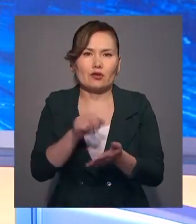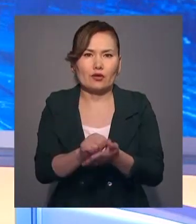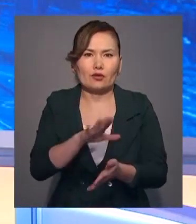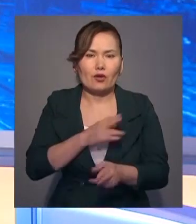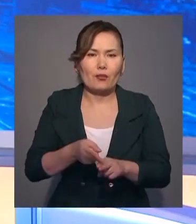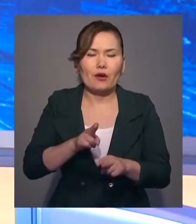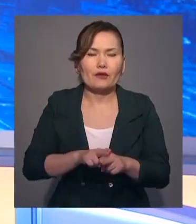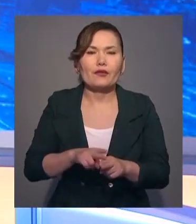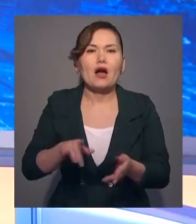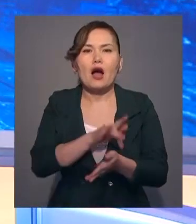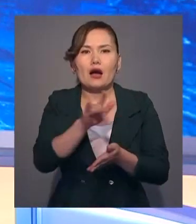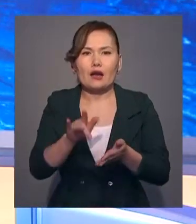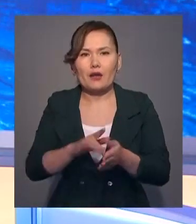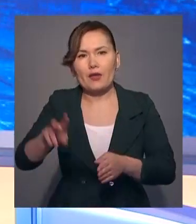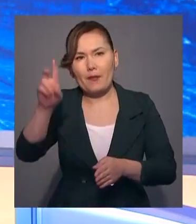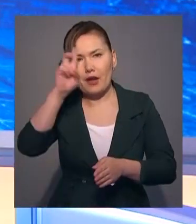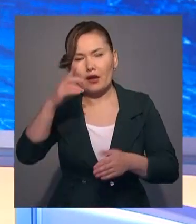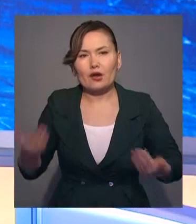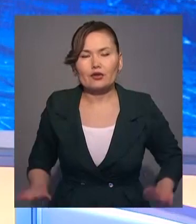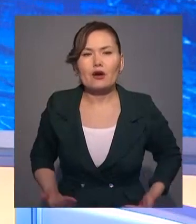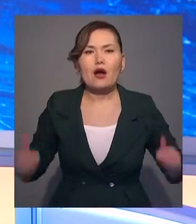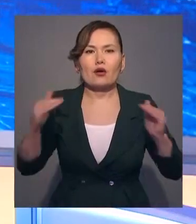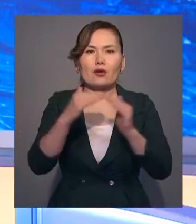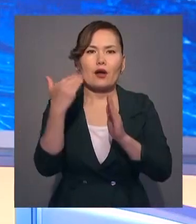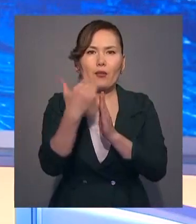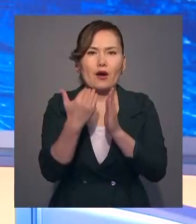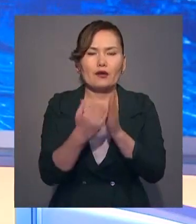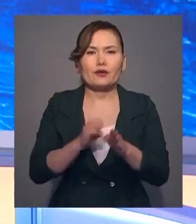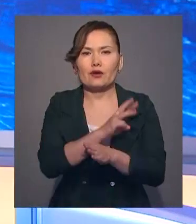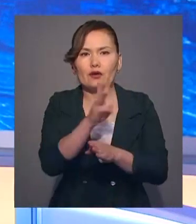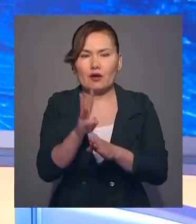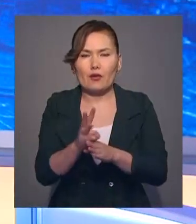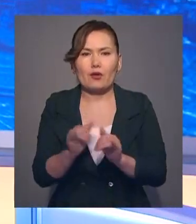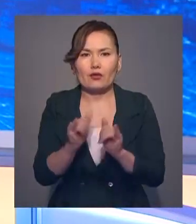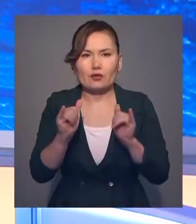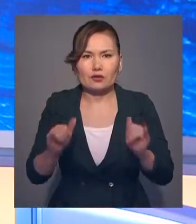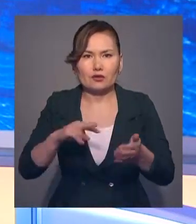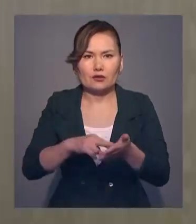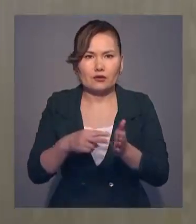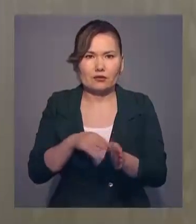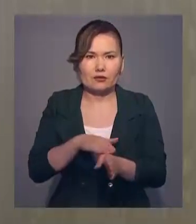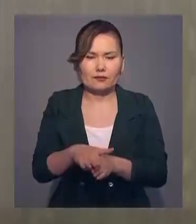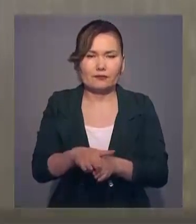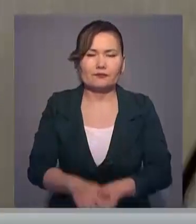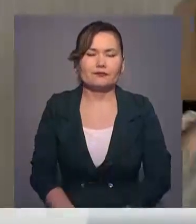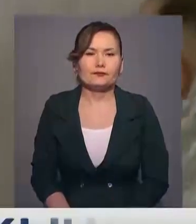Бұл курортты қалада мемлекеттік тұрғын үй бағдарламасы бойынша баспана құрылысы қарқынды жүріп жатыр.